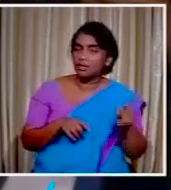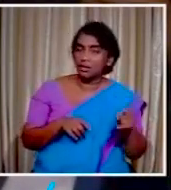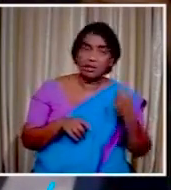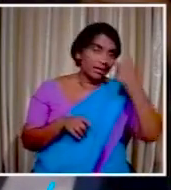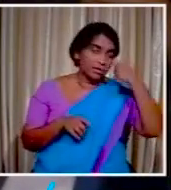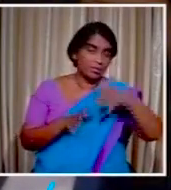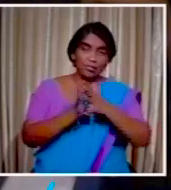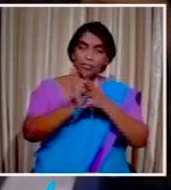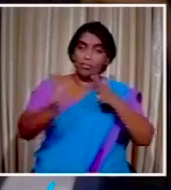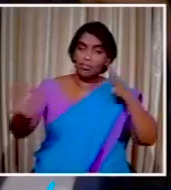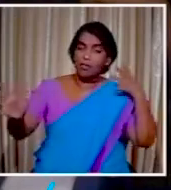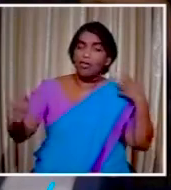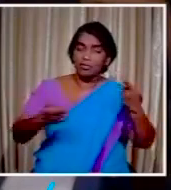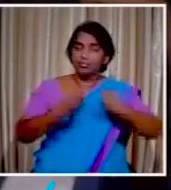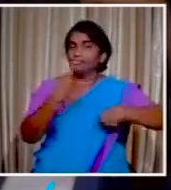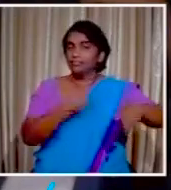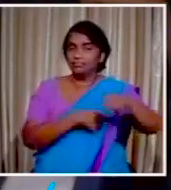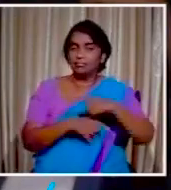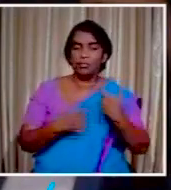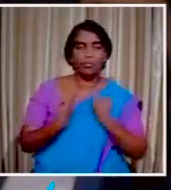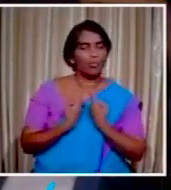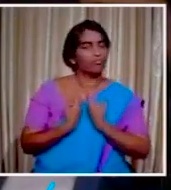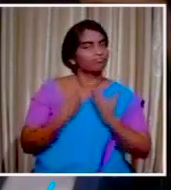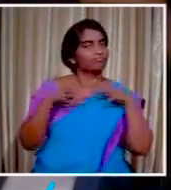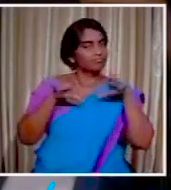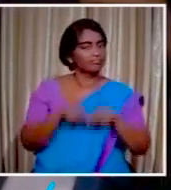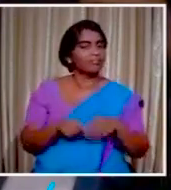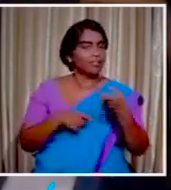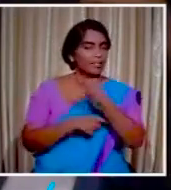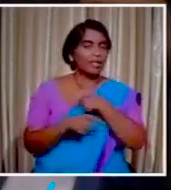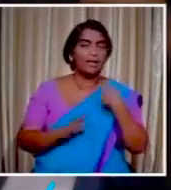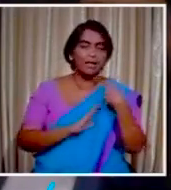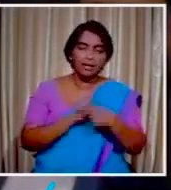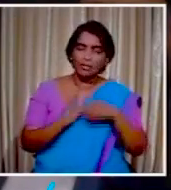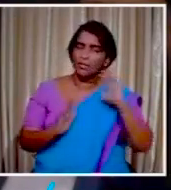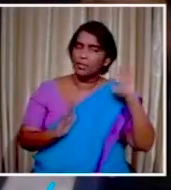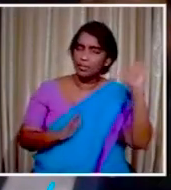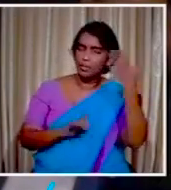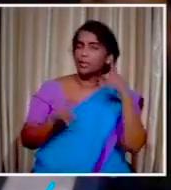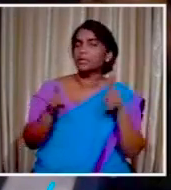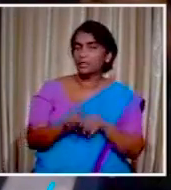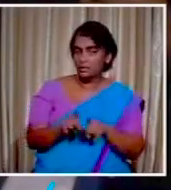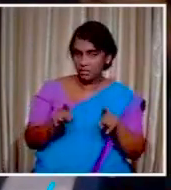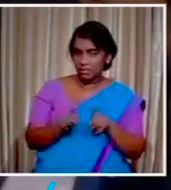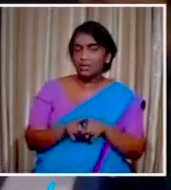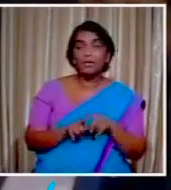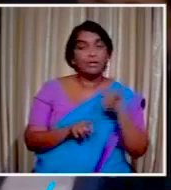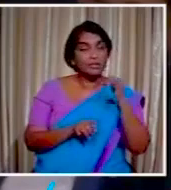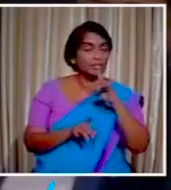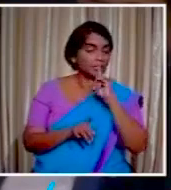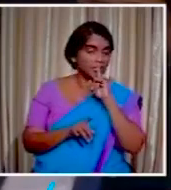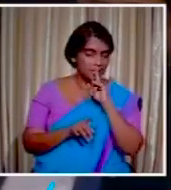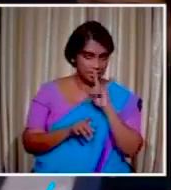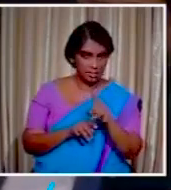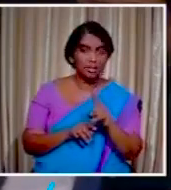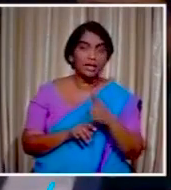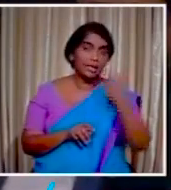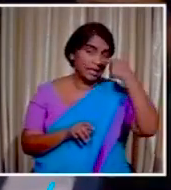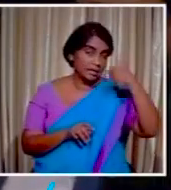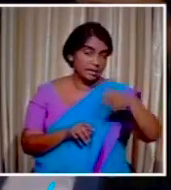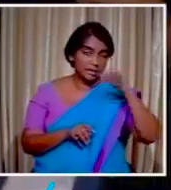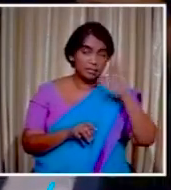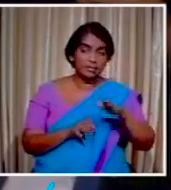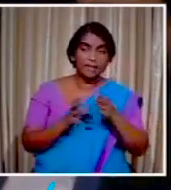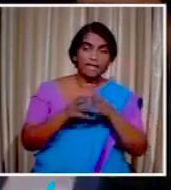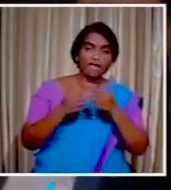ඉන්ධන පෙරවුමල වට ඒකාධිකාරයක් ගොඩනගලා තියෙනවා මේක අපේ රටේ හැම තැනම ඇති වෙච්ච දෙයක් සමහරු චෝදනා කරනවා ඉන්ධන වලට ඉන්නව